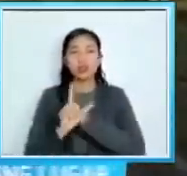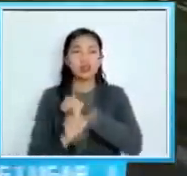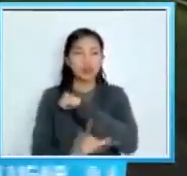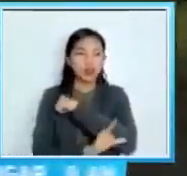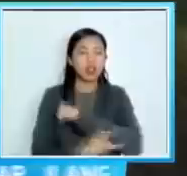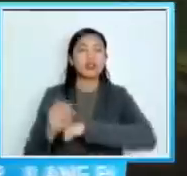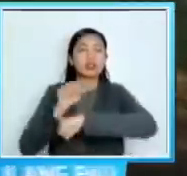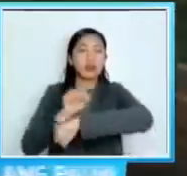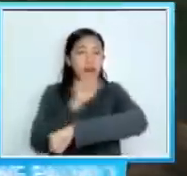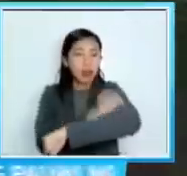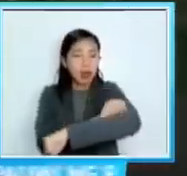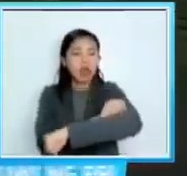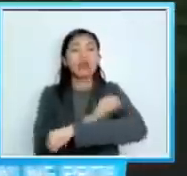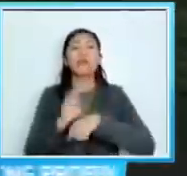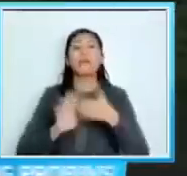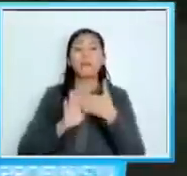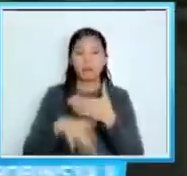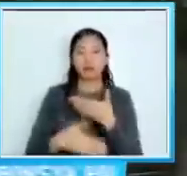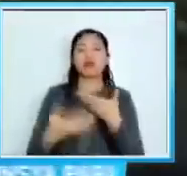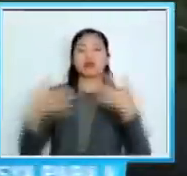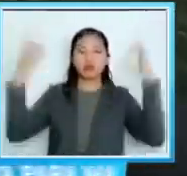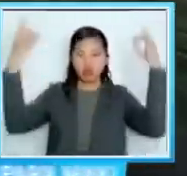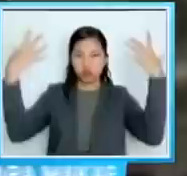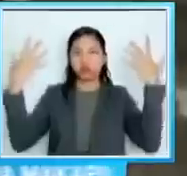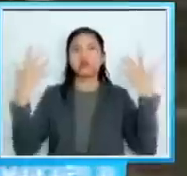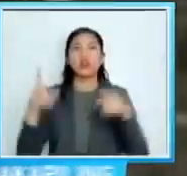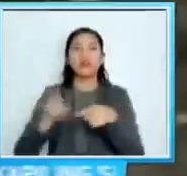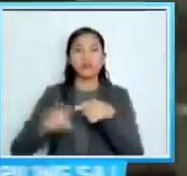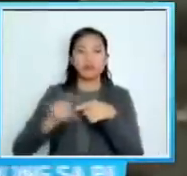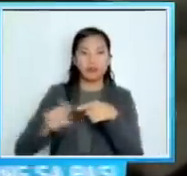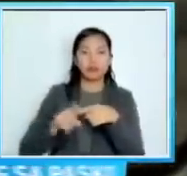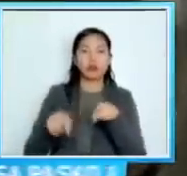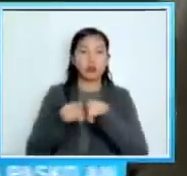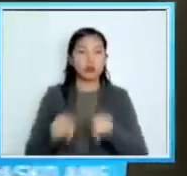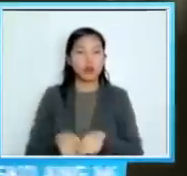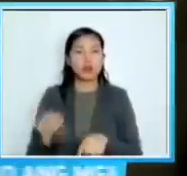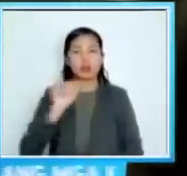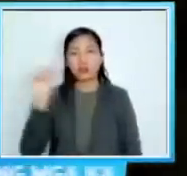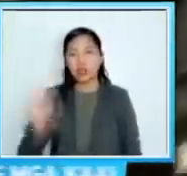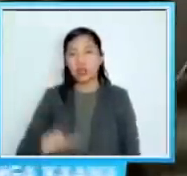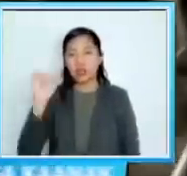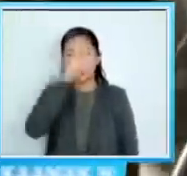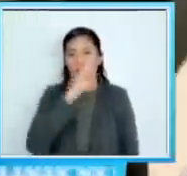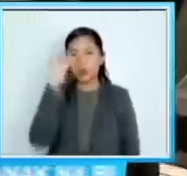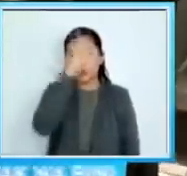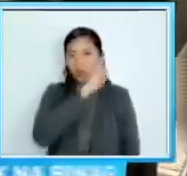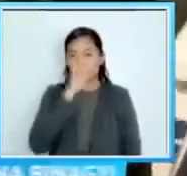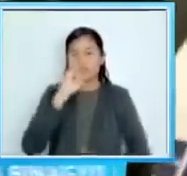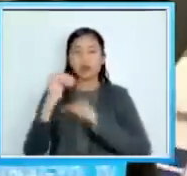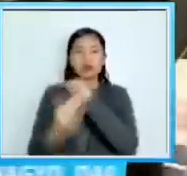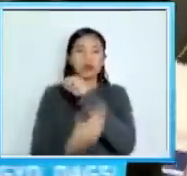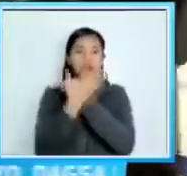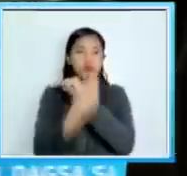naibalik na ang kuryente. Na-restore na rin ang power line sa Antique, Iloilo, Agusan del Norte, Agusan del Sur